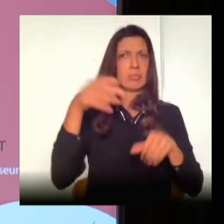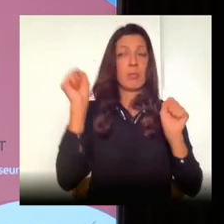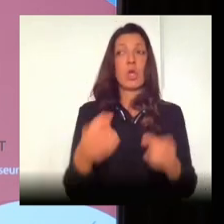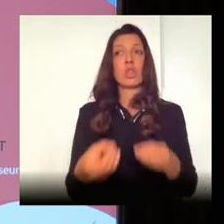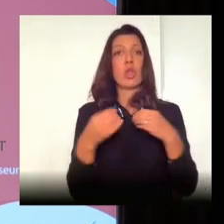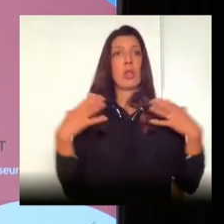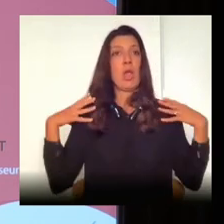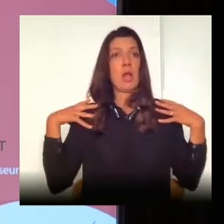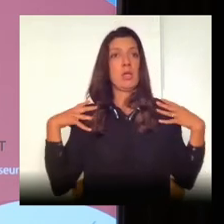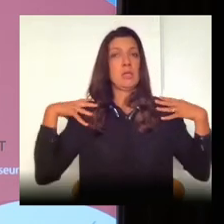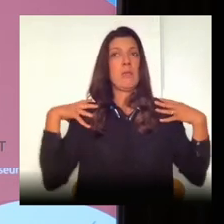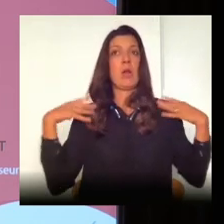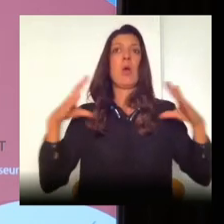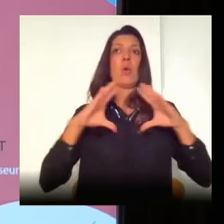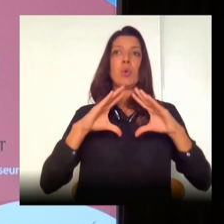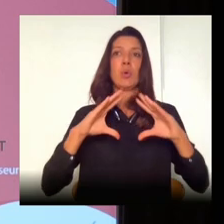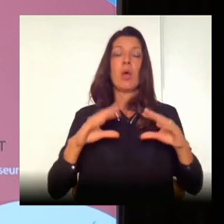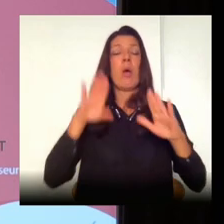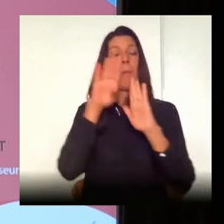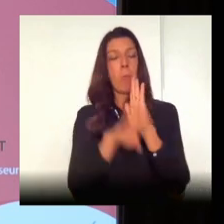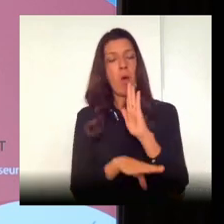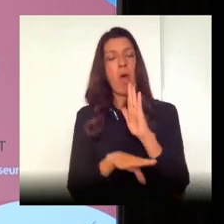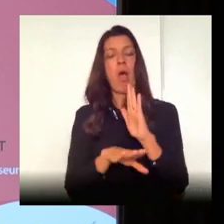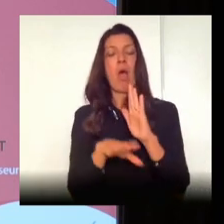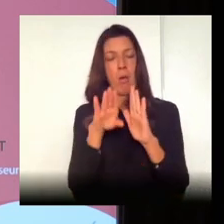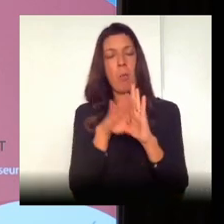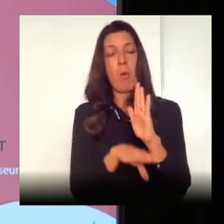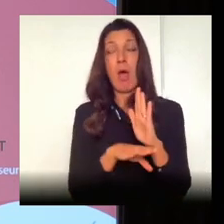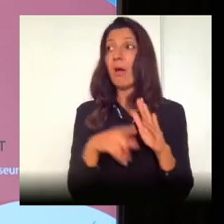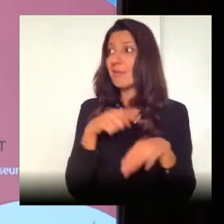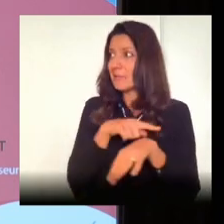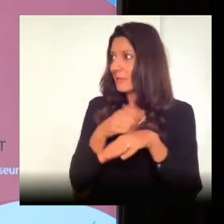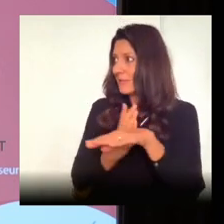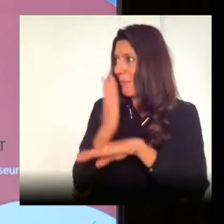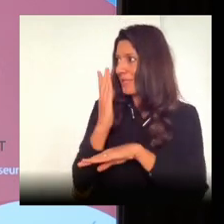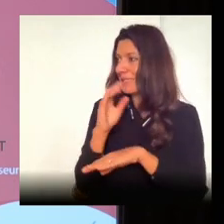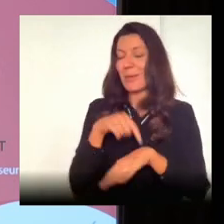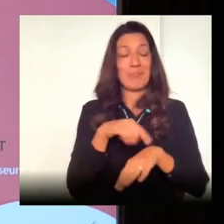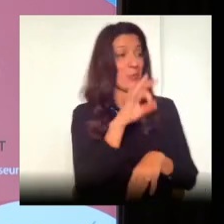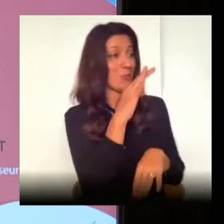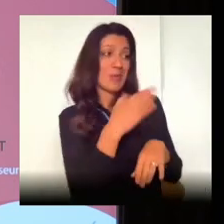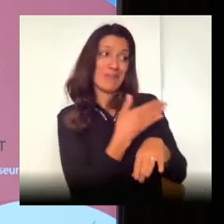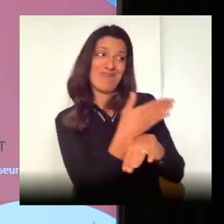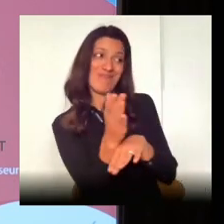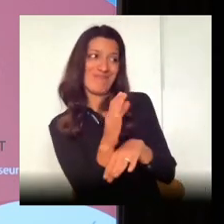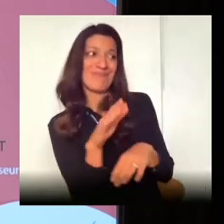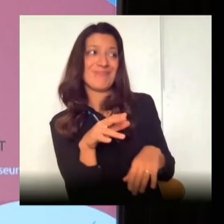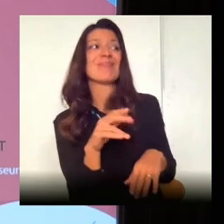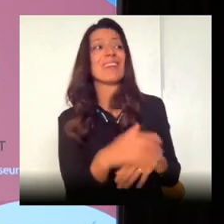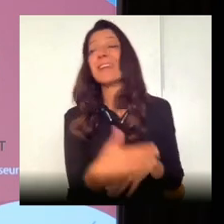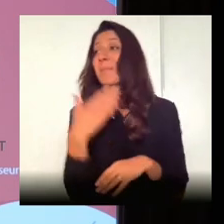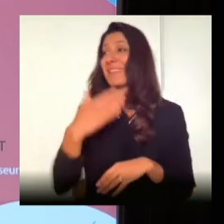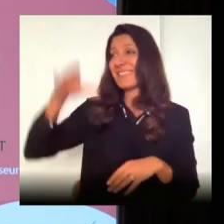fait, tout à fait. J'ai passé mon temps là. Oui, mais on y reviendra. Merci beaucoup, Monique. Merci de m'avoir